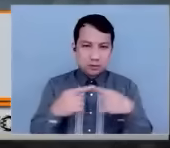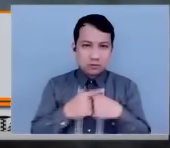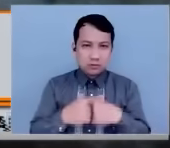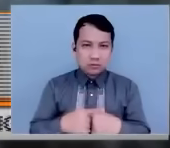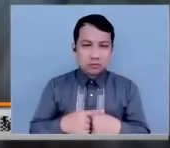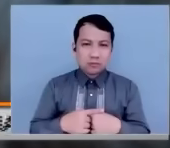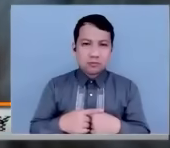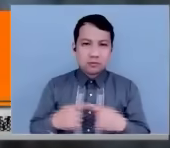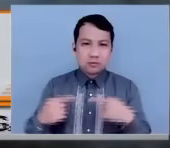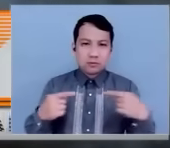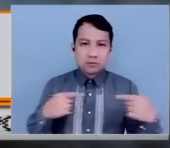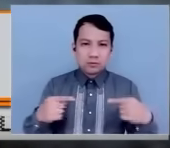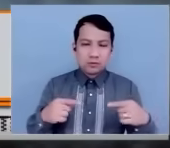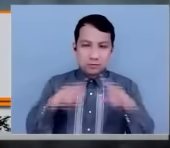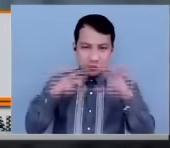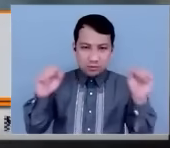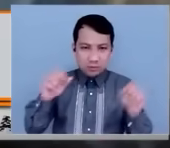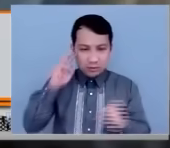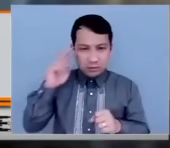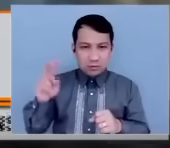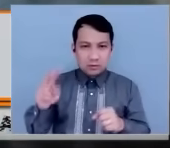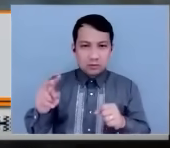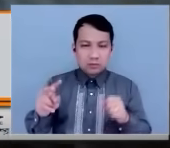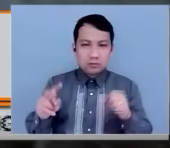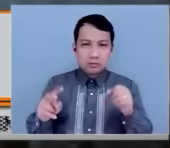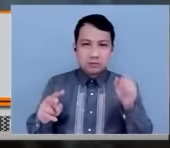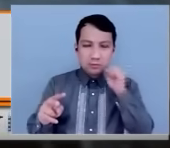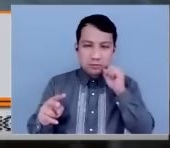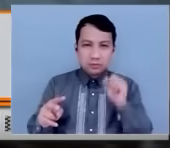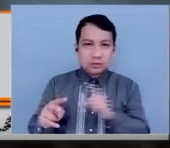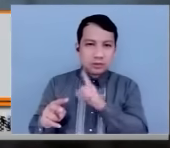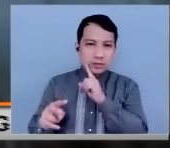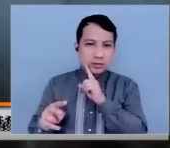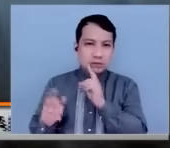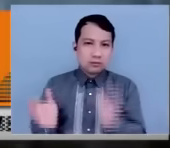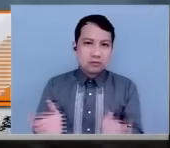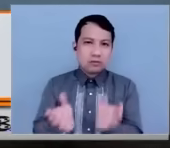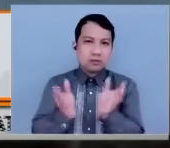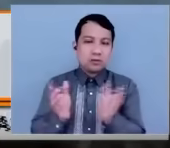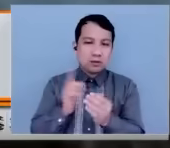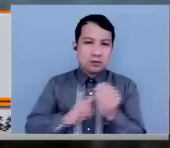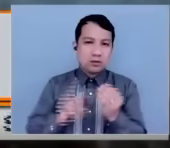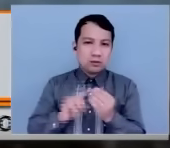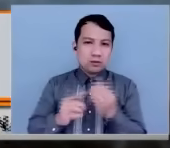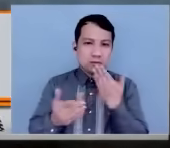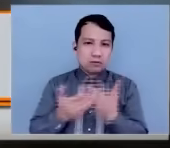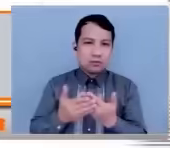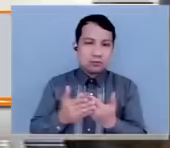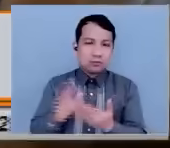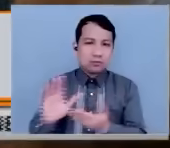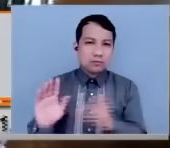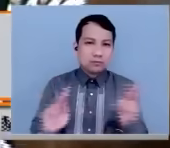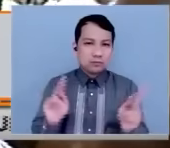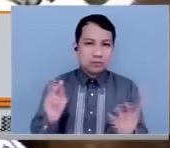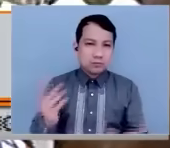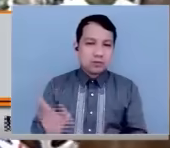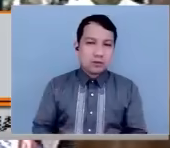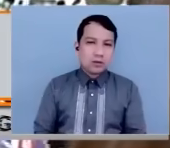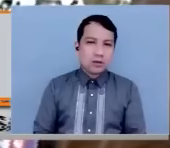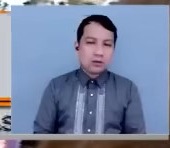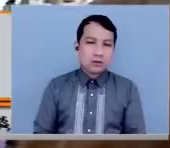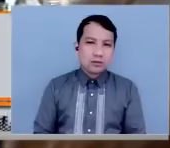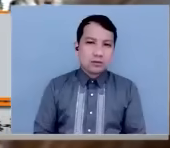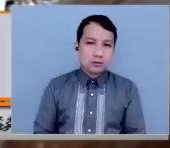Sana nga sa mga bagay na ganyan maisulong pa rin natin kung anong makakabuti para sa ating bayan Kung si senator Joel